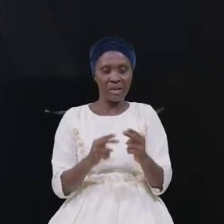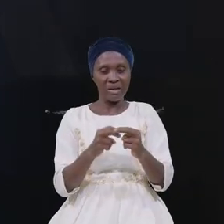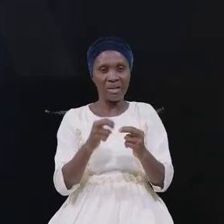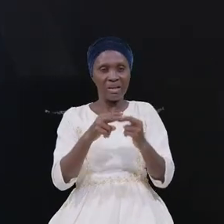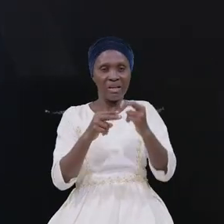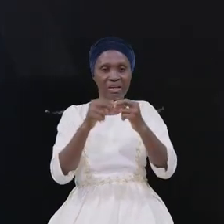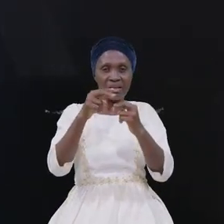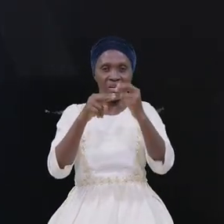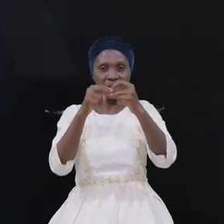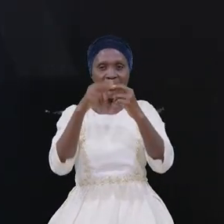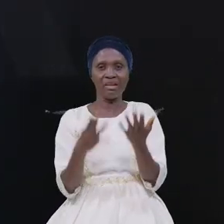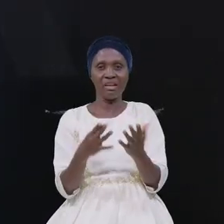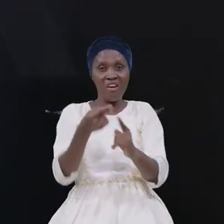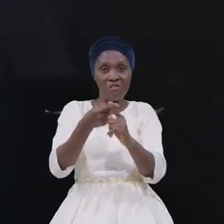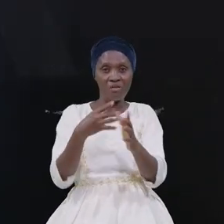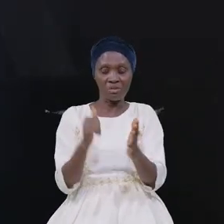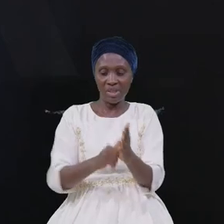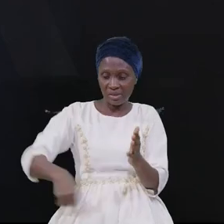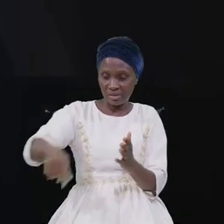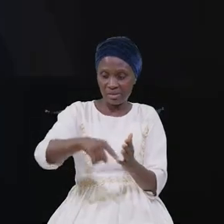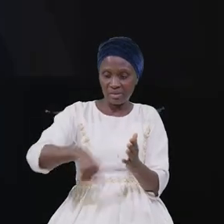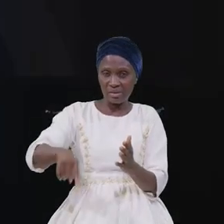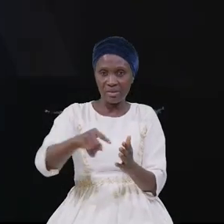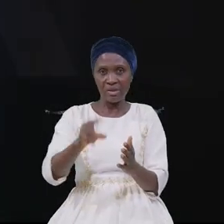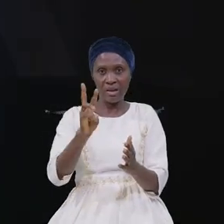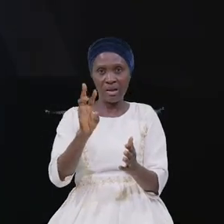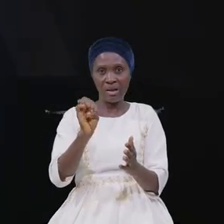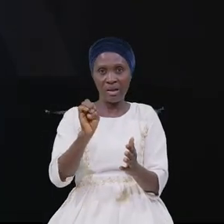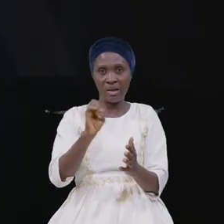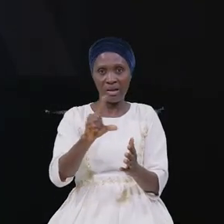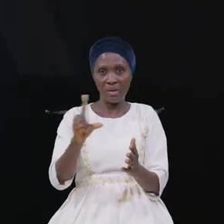ils ont essayé de pouvoir monter,